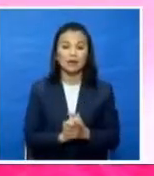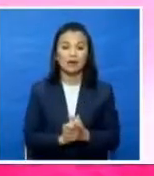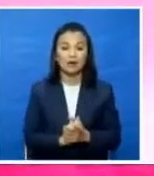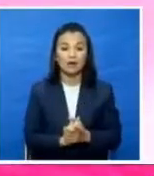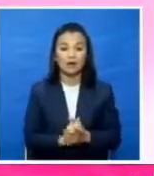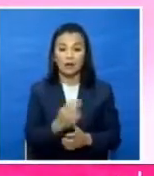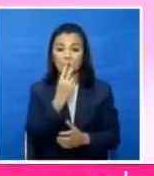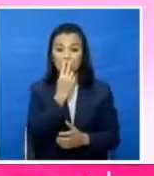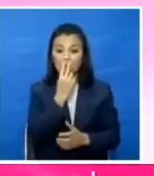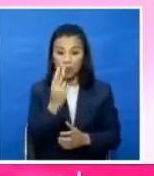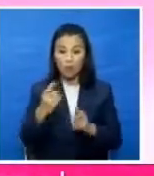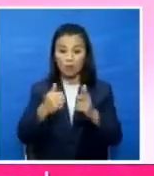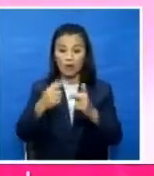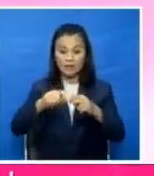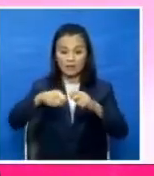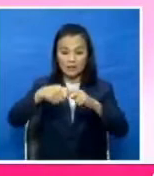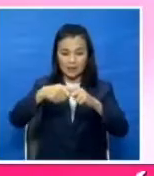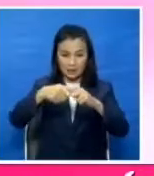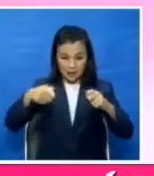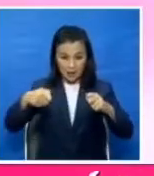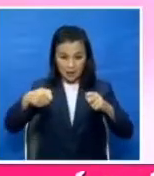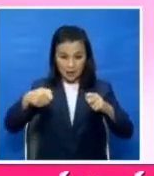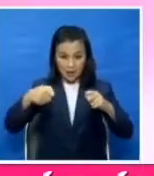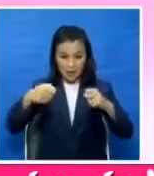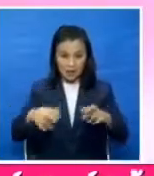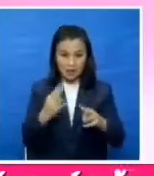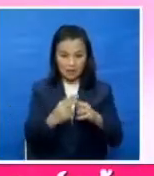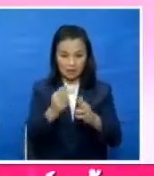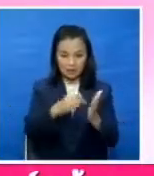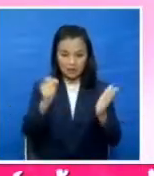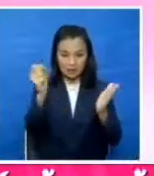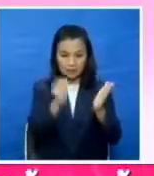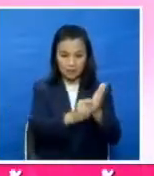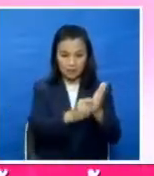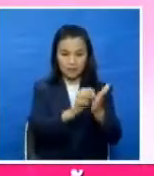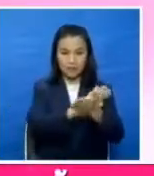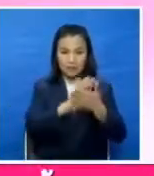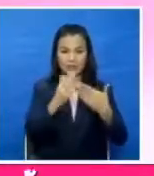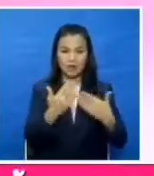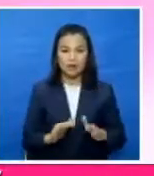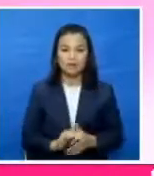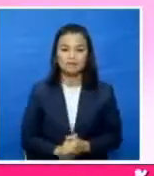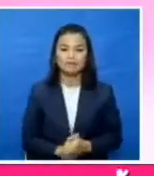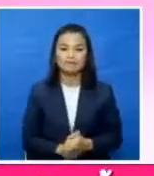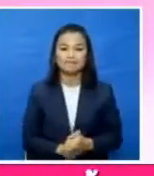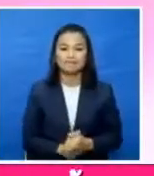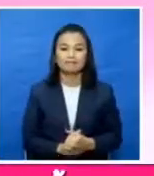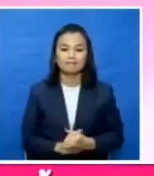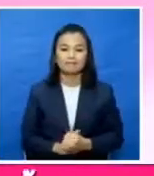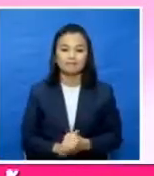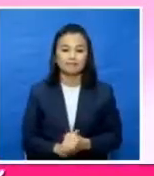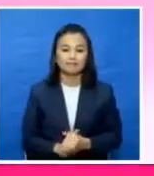วยสายรัดพลาสติกที่มีหมายเลขกำกับและลงลายมือชื่อกำกับไว้เรียบร้อยแล้วนะคะ